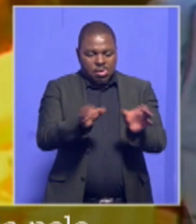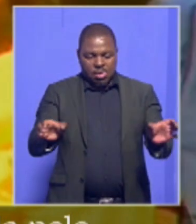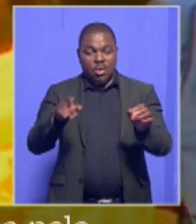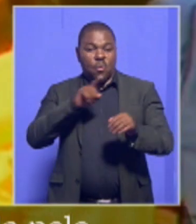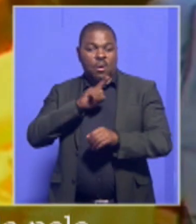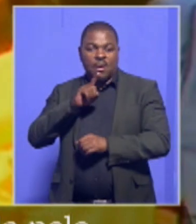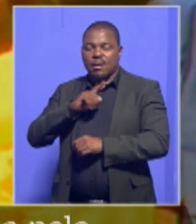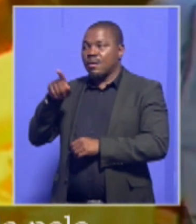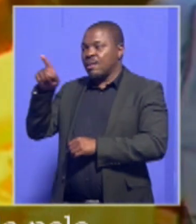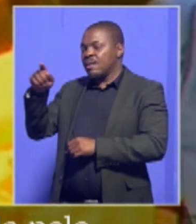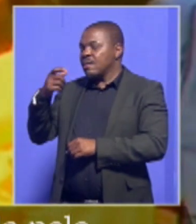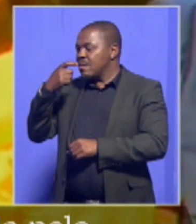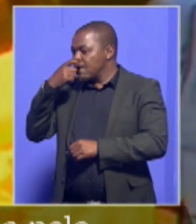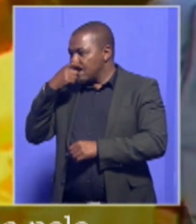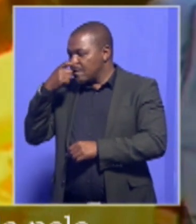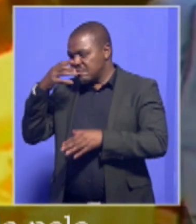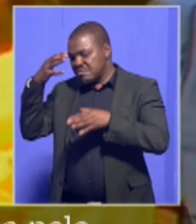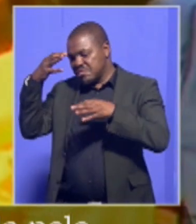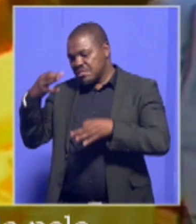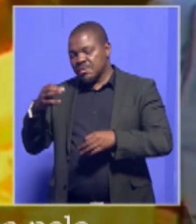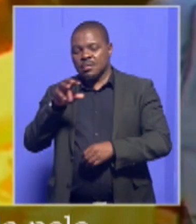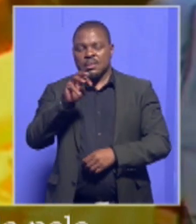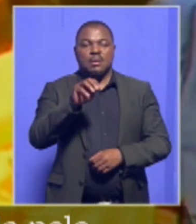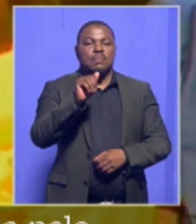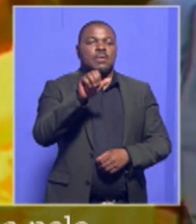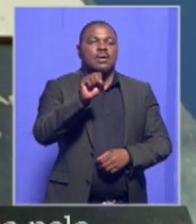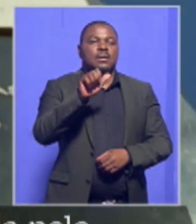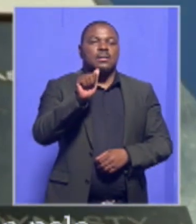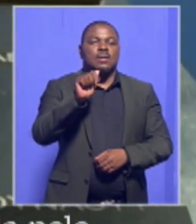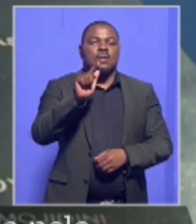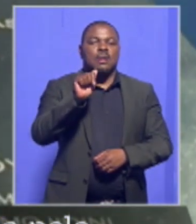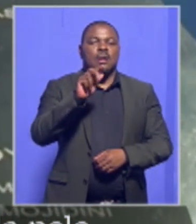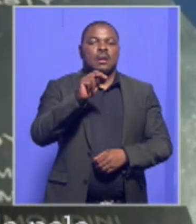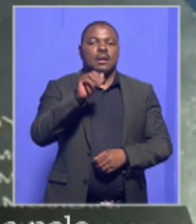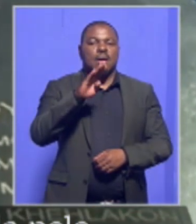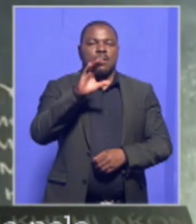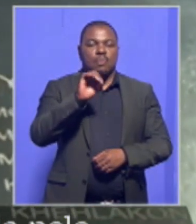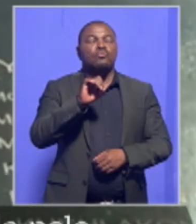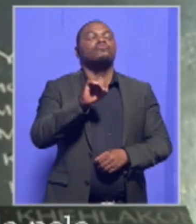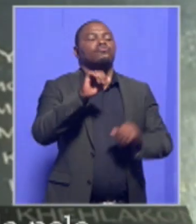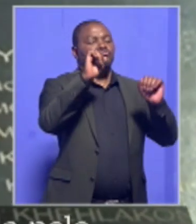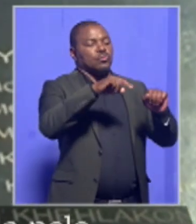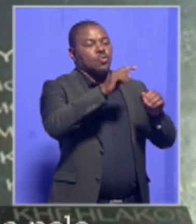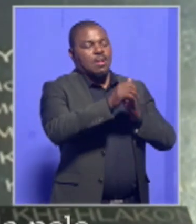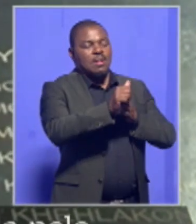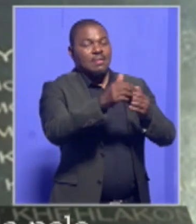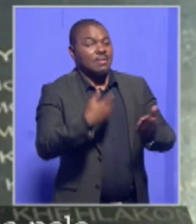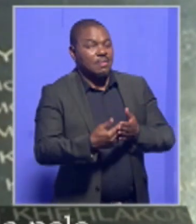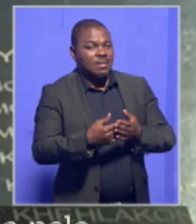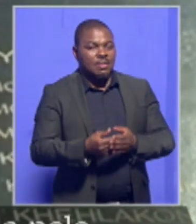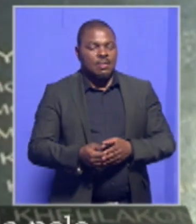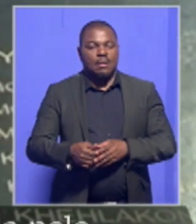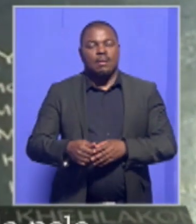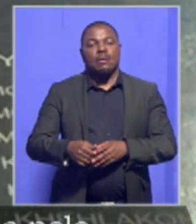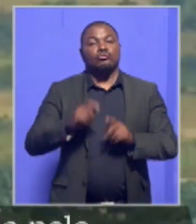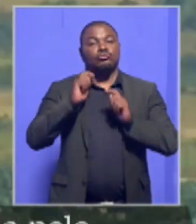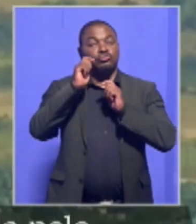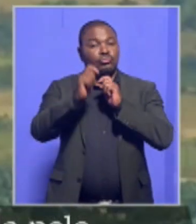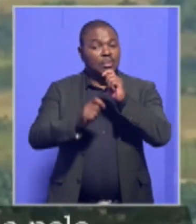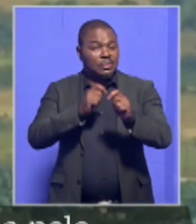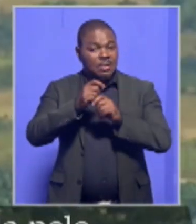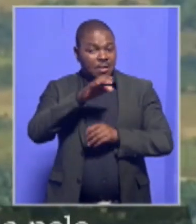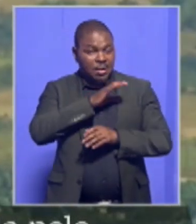Ramaphosa sa go amogela kgošigadi masalanabo bjalo ka yo a tla go etapele setšhaba seo. Maloko a lekgotla la bogoši bja mojatši